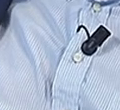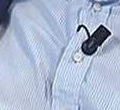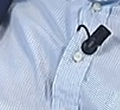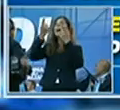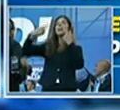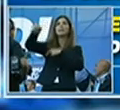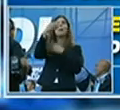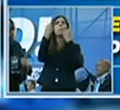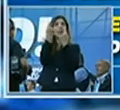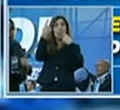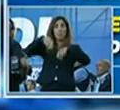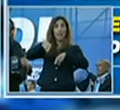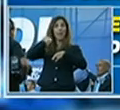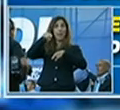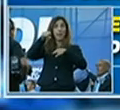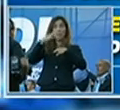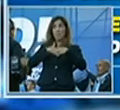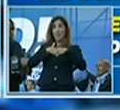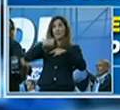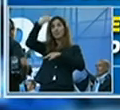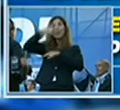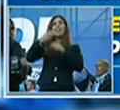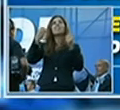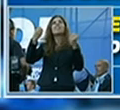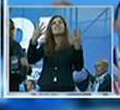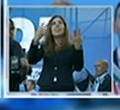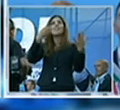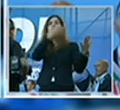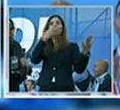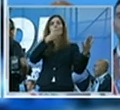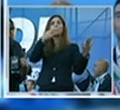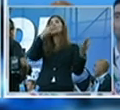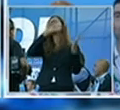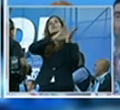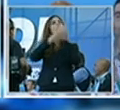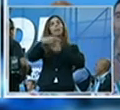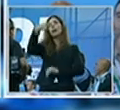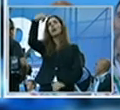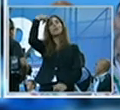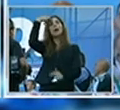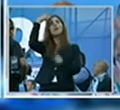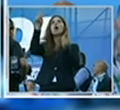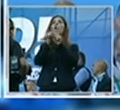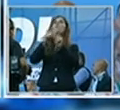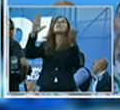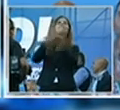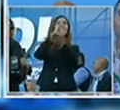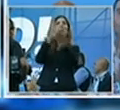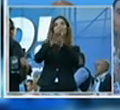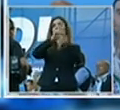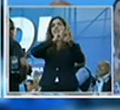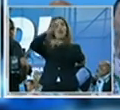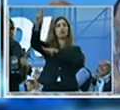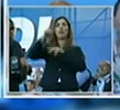chiave istituzionale. Di portarlo ancora di più dalla sua parte, perché appunto è chiarissimo da quello che sta dicendo Salvini che lui ha in testa che cosa?